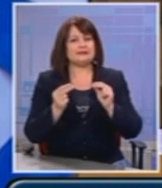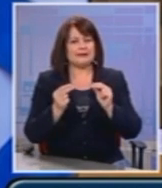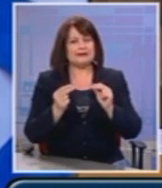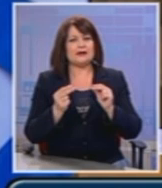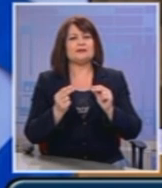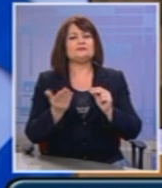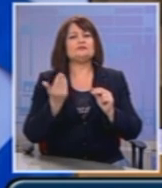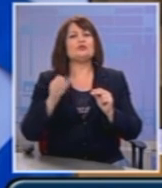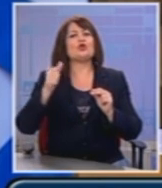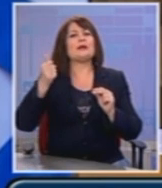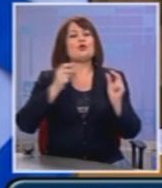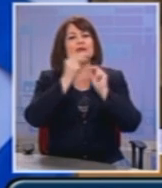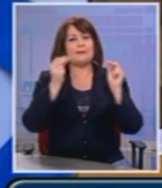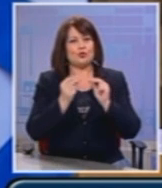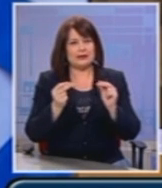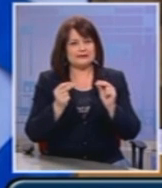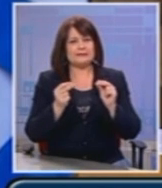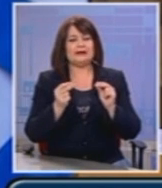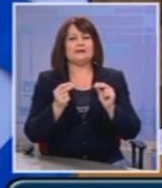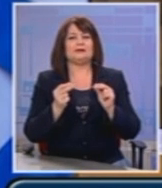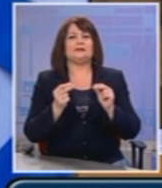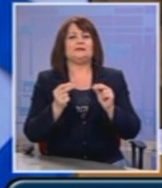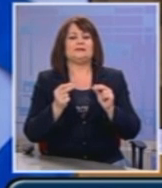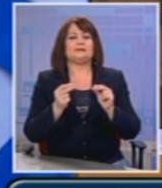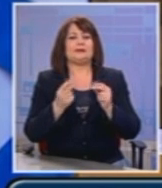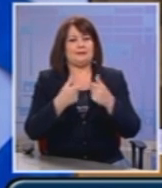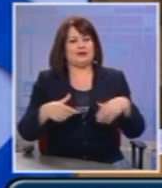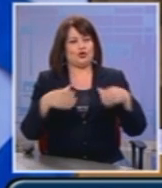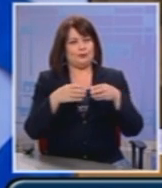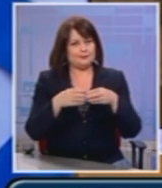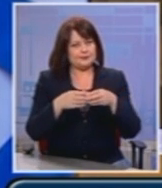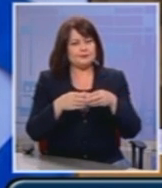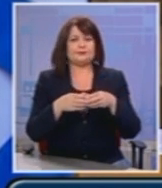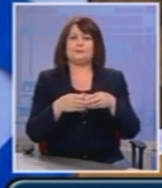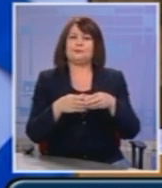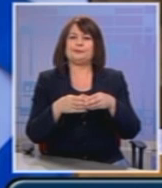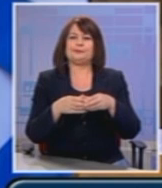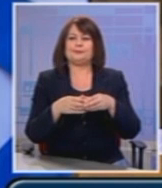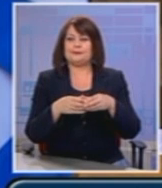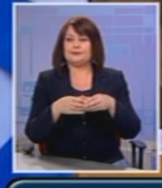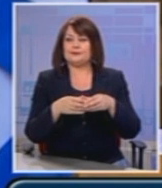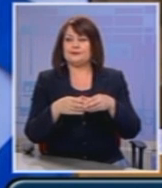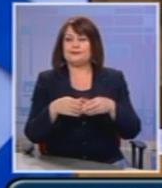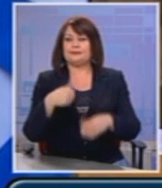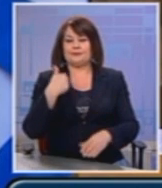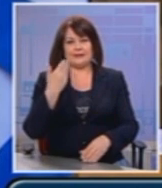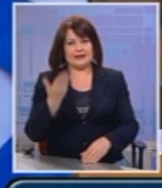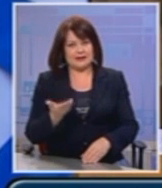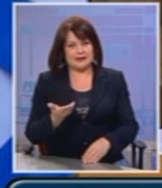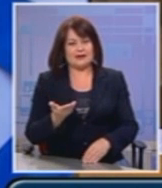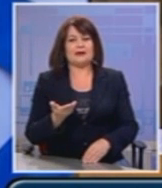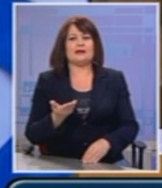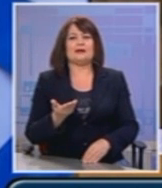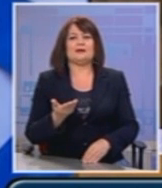προκαταρκτικών πορισμάτων της επιτροπής μας και εμβολή